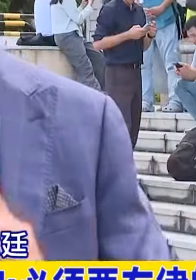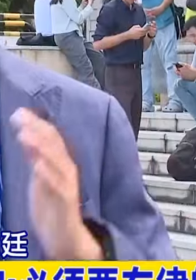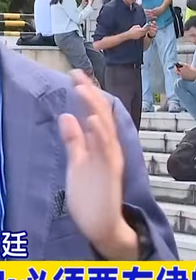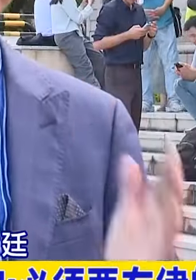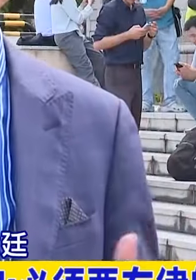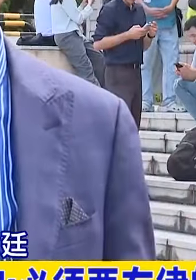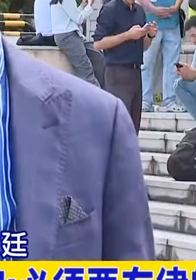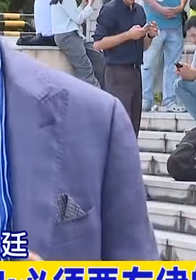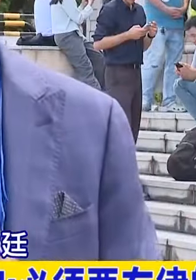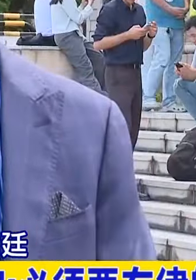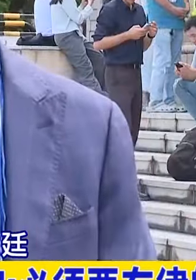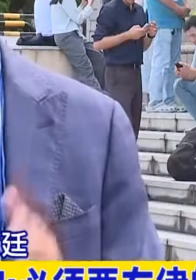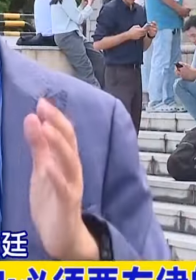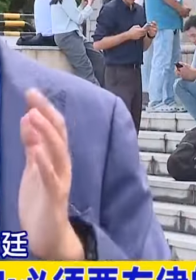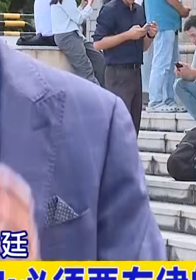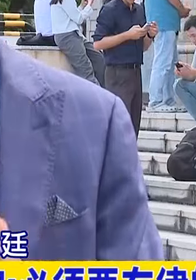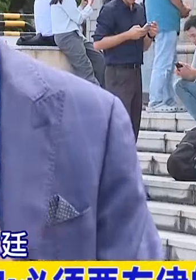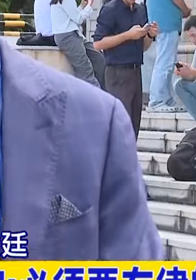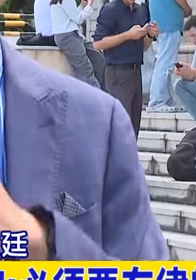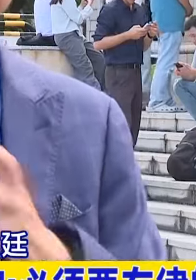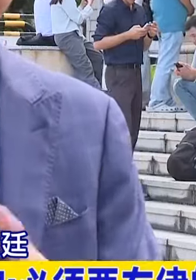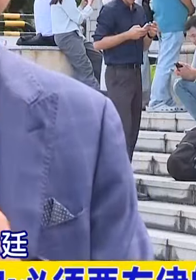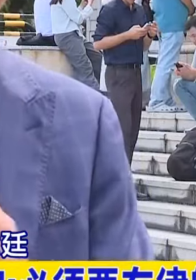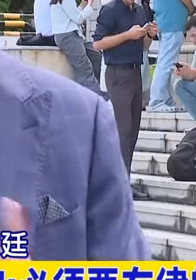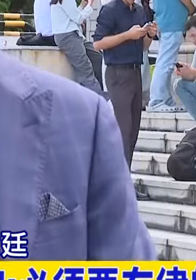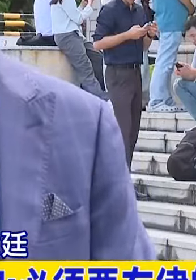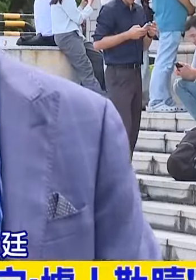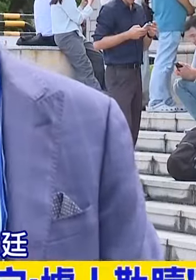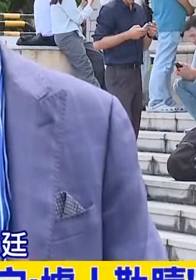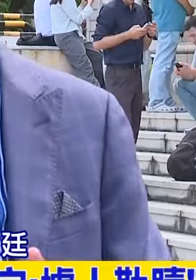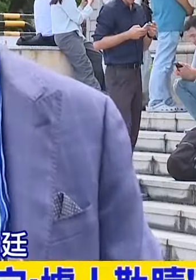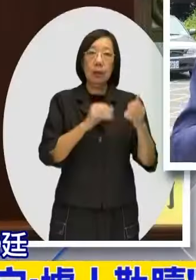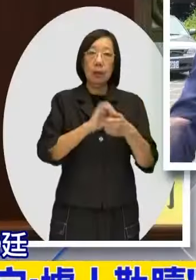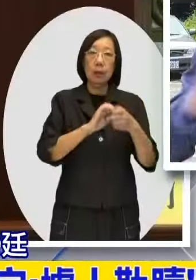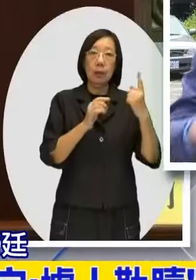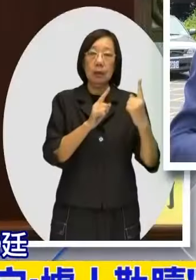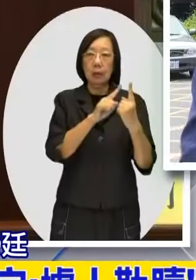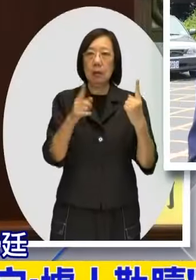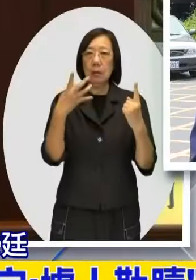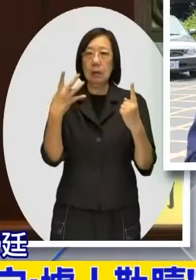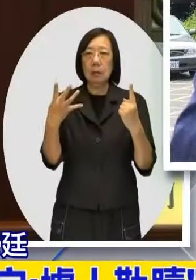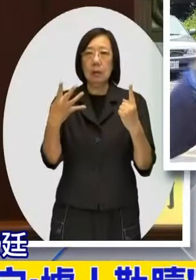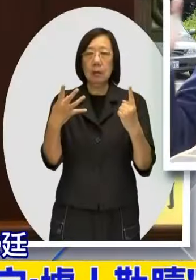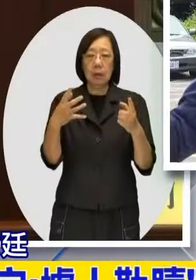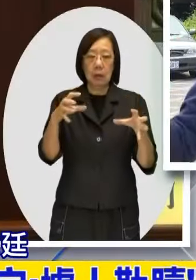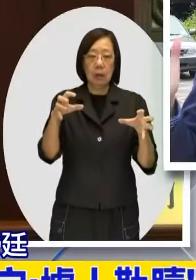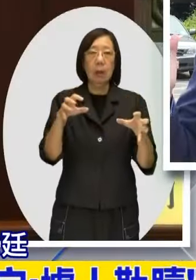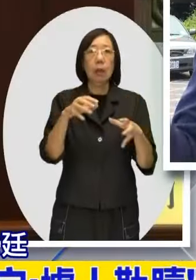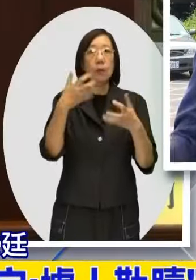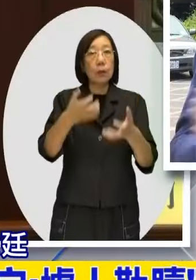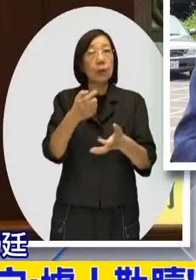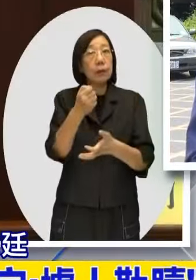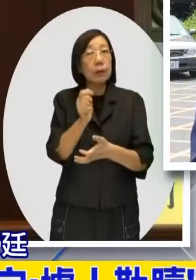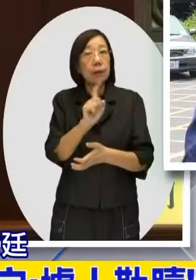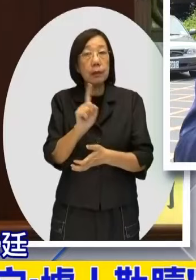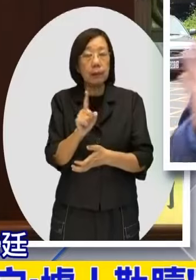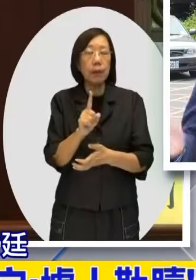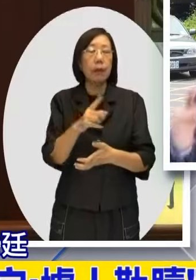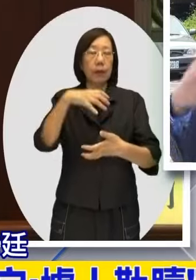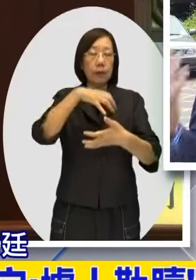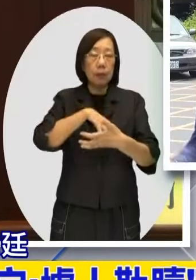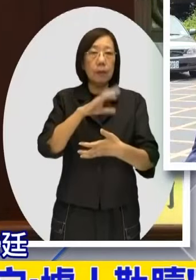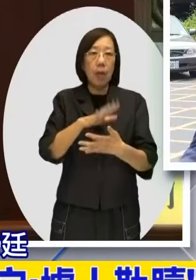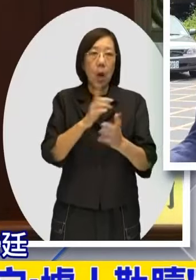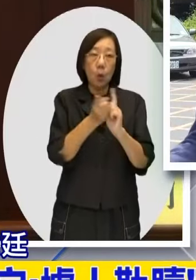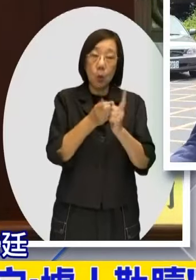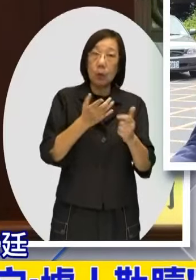过往我们的刑事诉讼法没有规定，在警察在讯问笔录的阶段，就第一阶段警察问的时候，必须要有律师一定要在场，所以大部